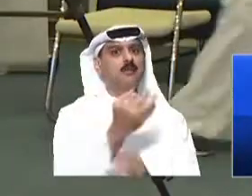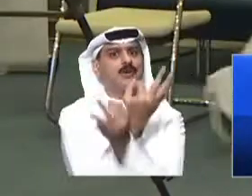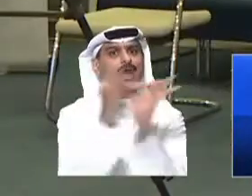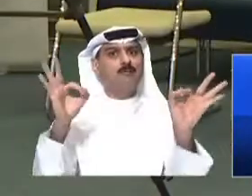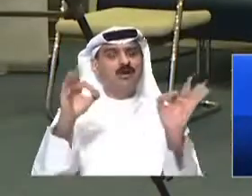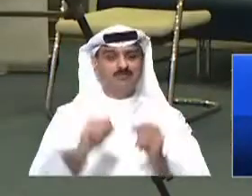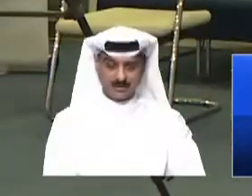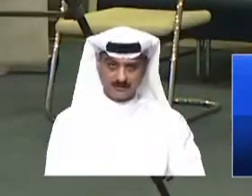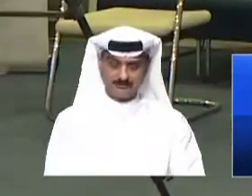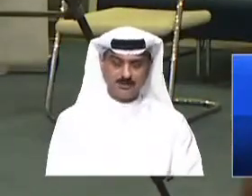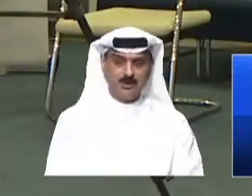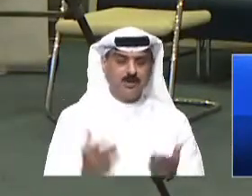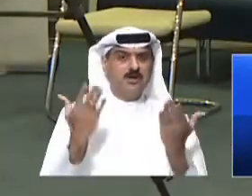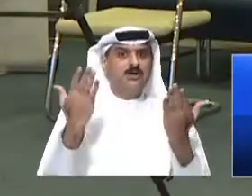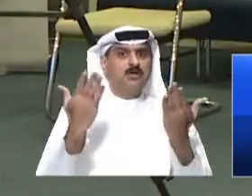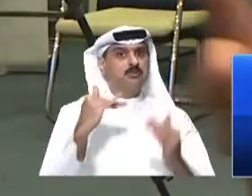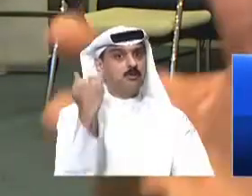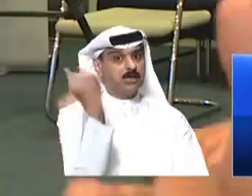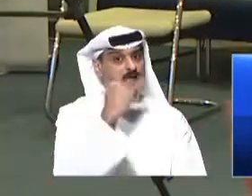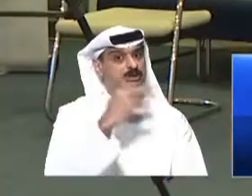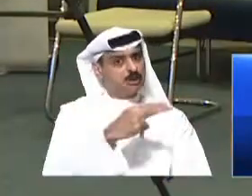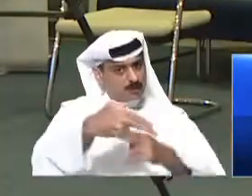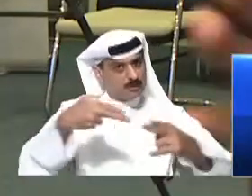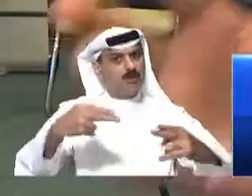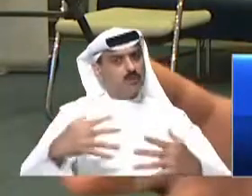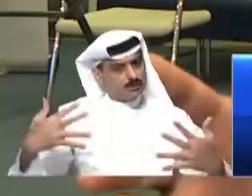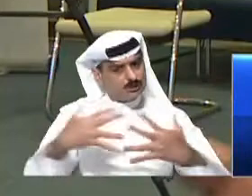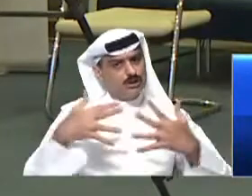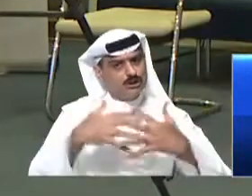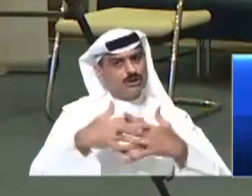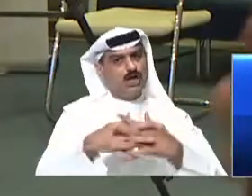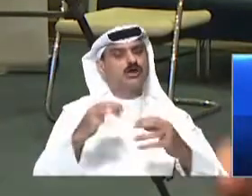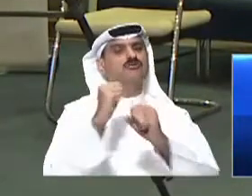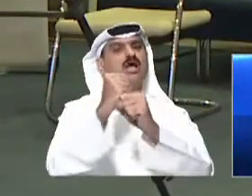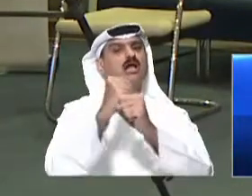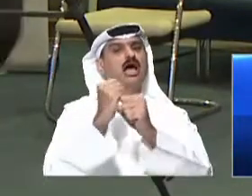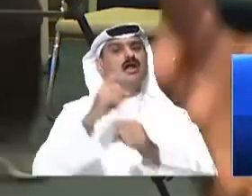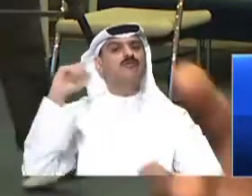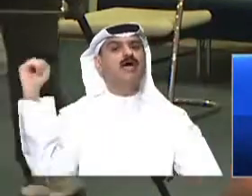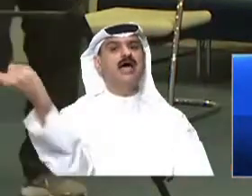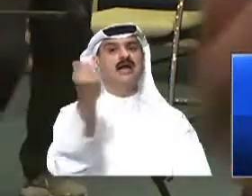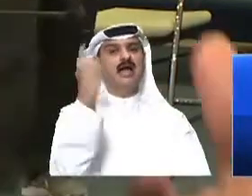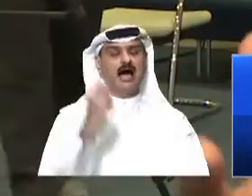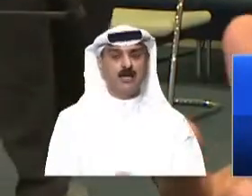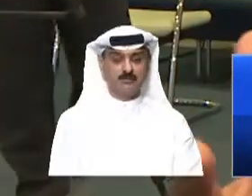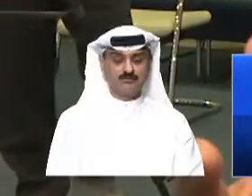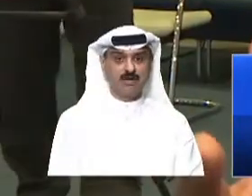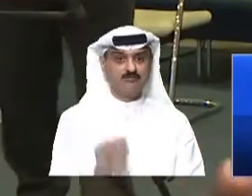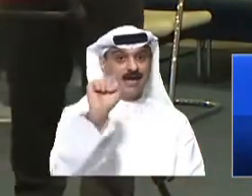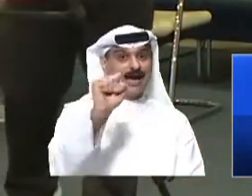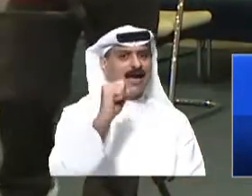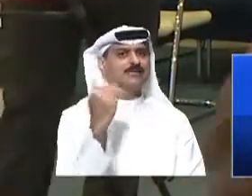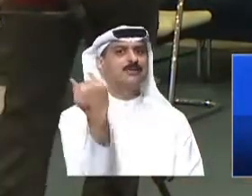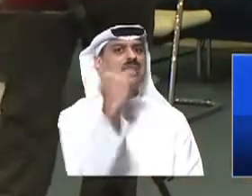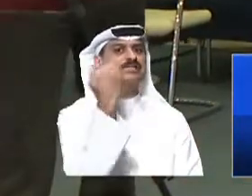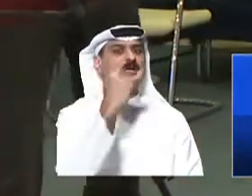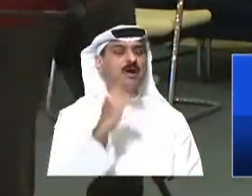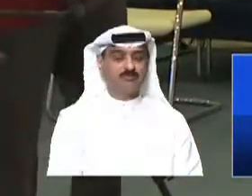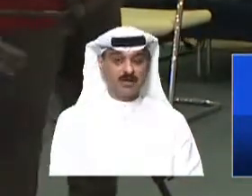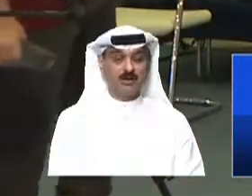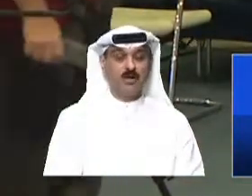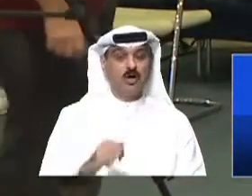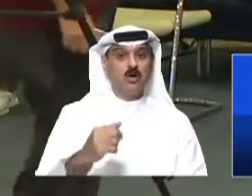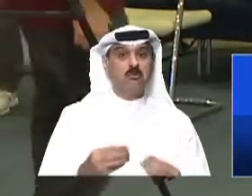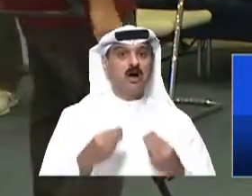أيضا بذلك شباب الكويت أيضا يشارك في الفعاليات العالمية والإقليمية الخاصة بالشباب، بحيث أنهم